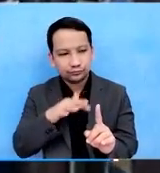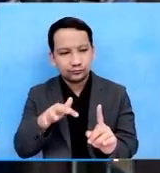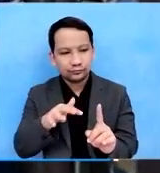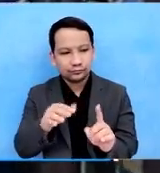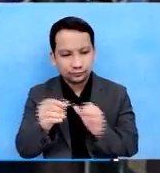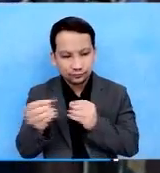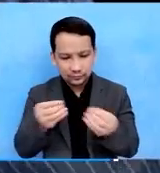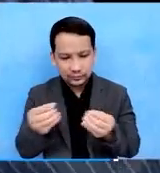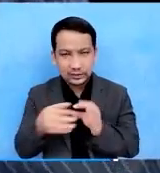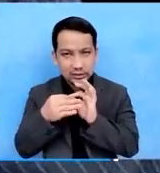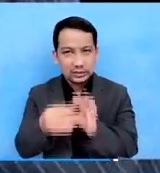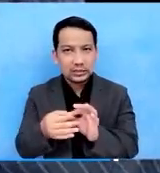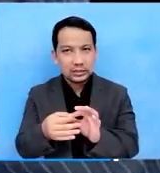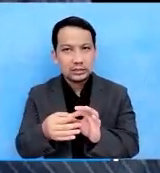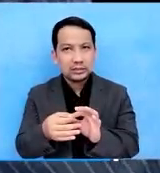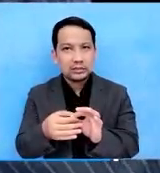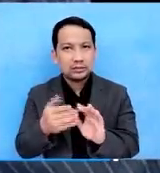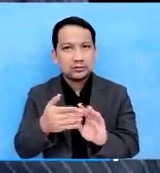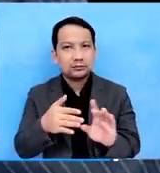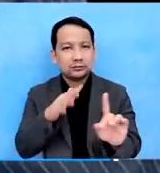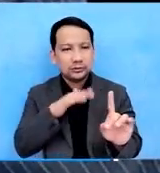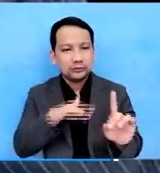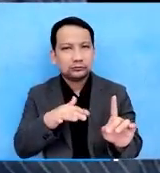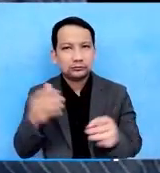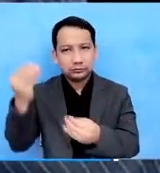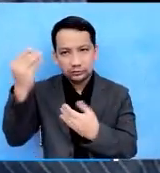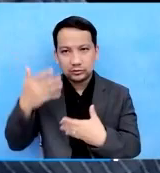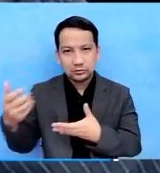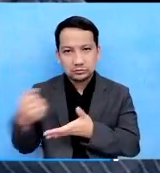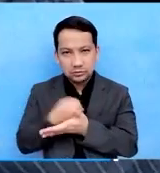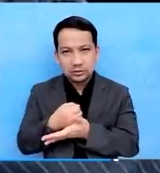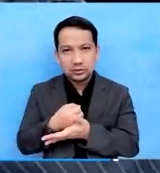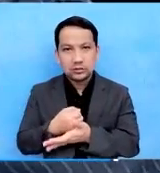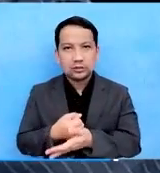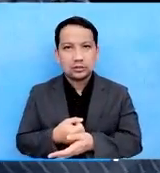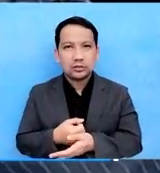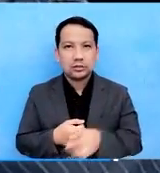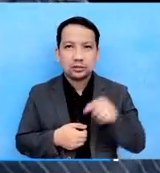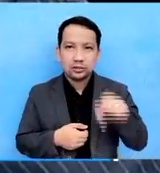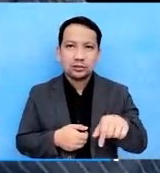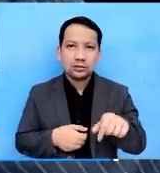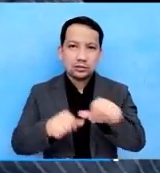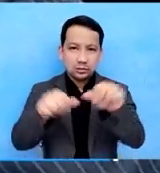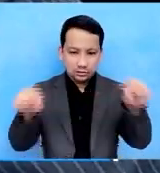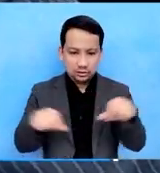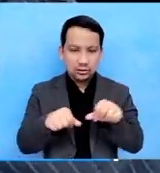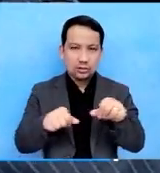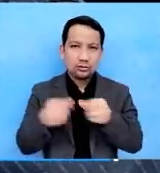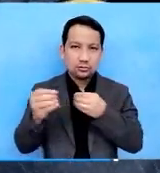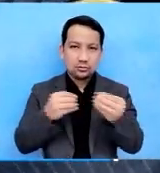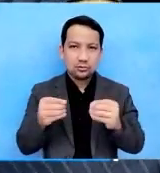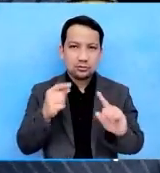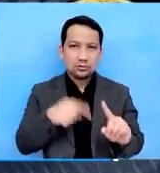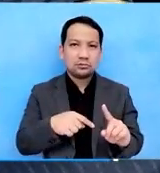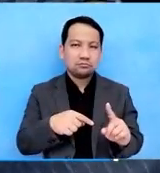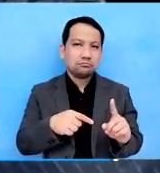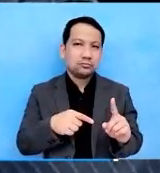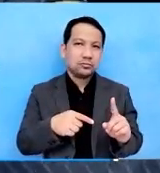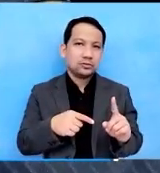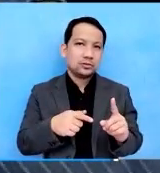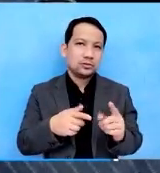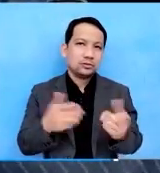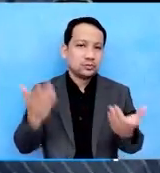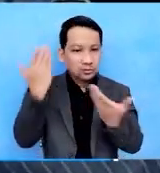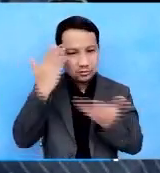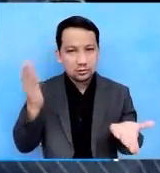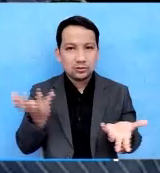operasyon. Based dito sa mga nakuha nating records, dito lang yung area of operation na. Pero ito, hindi pa natin